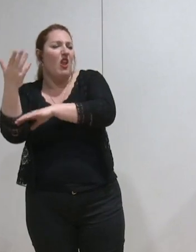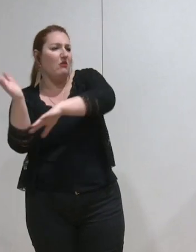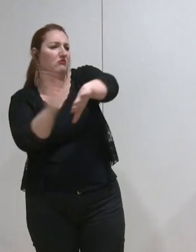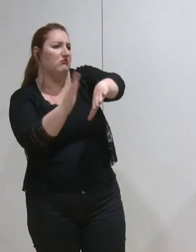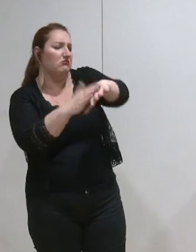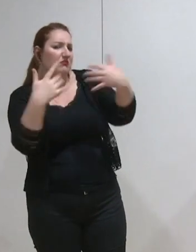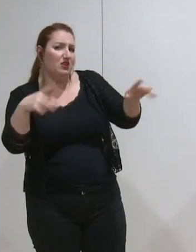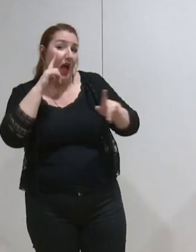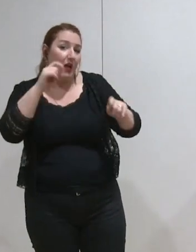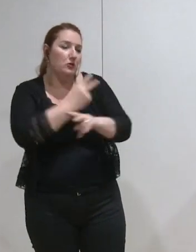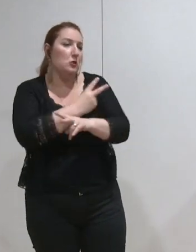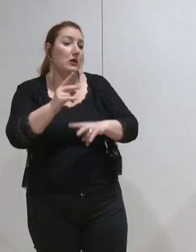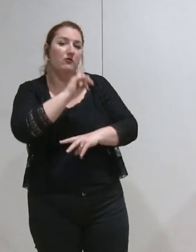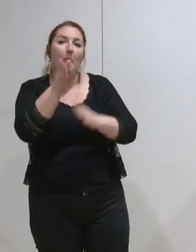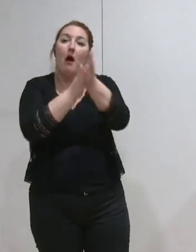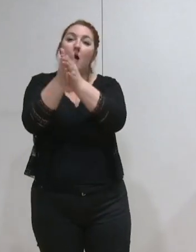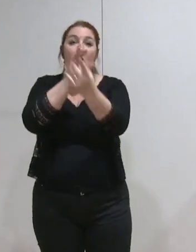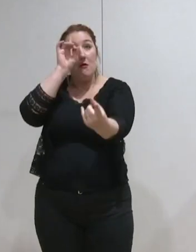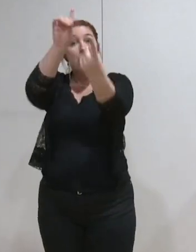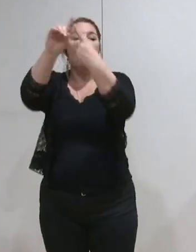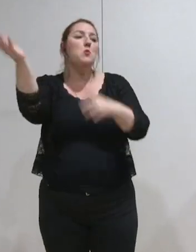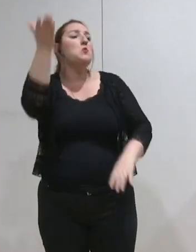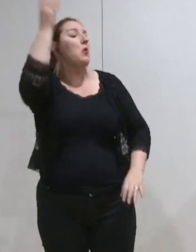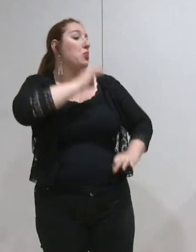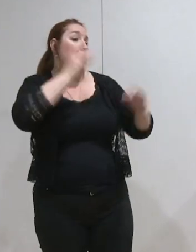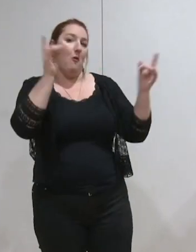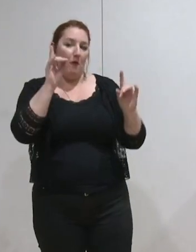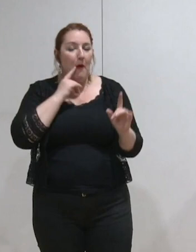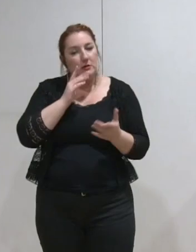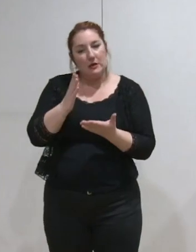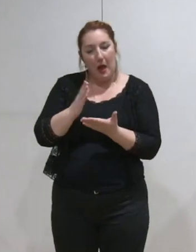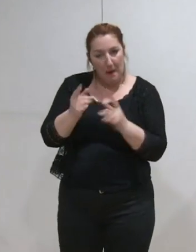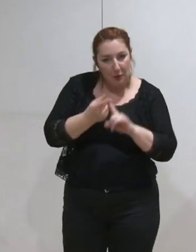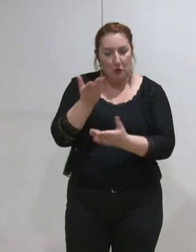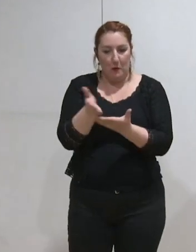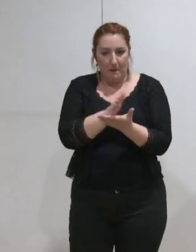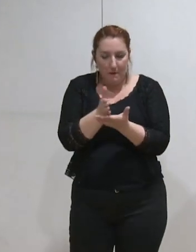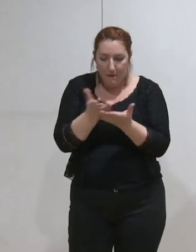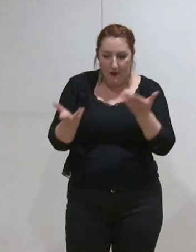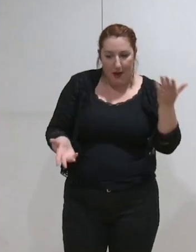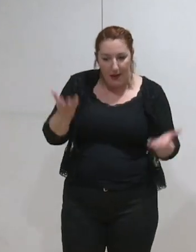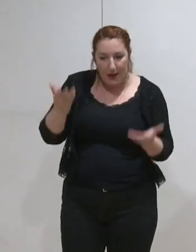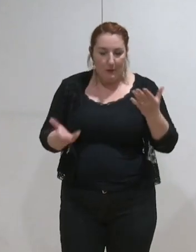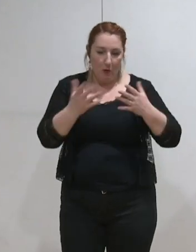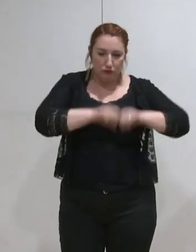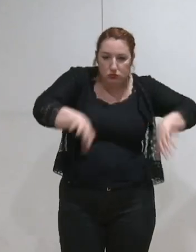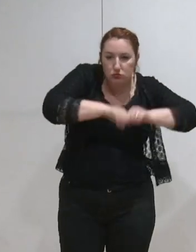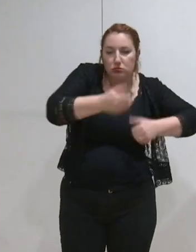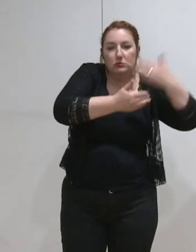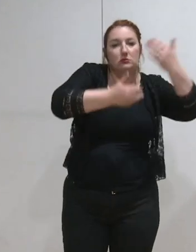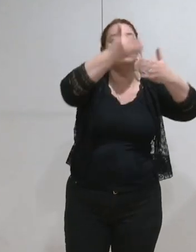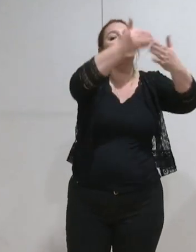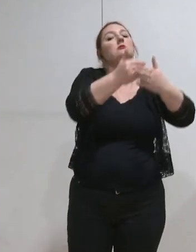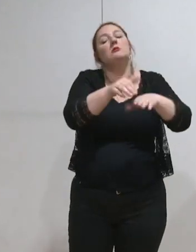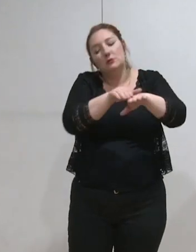avoir à être trop ambitieux en la matière je crois qu'il y a un équilibre à trouvé entre l'objectif de volume de production et évidemment le la